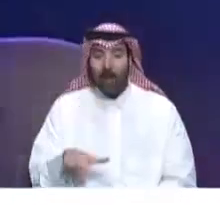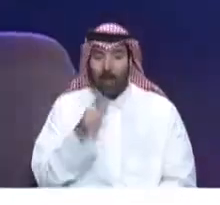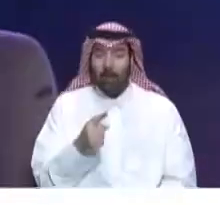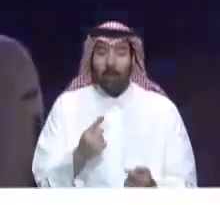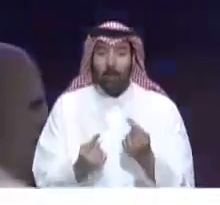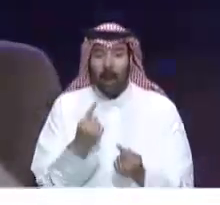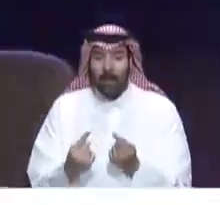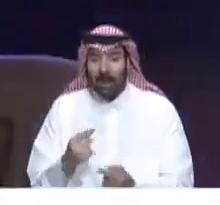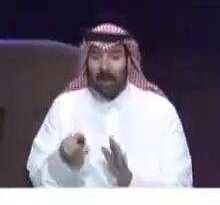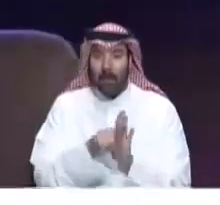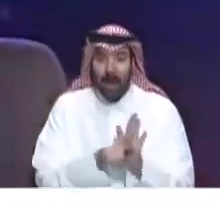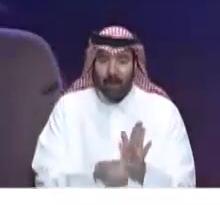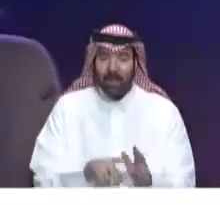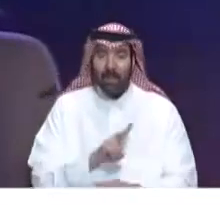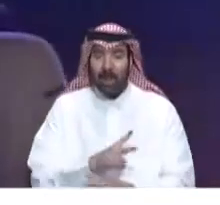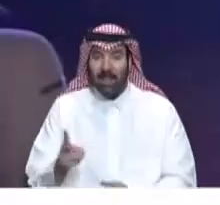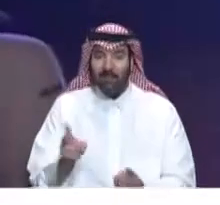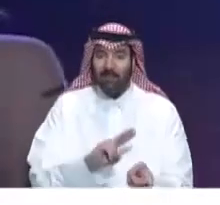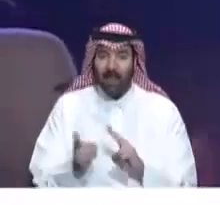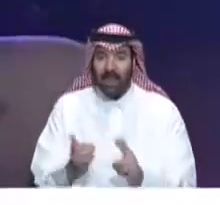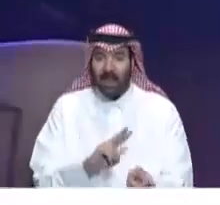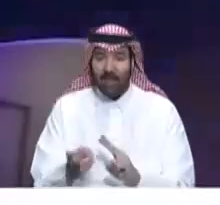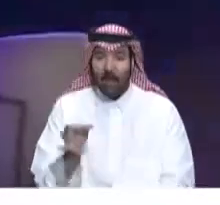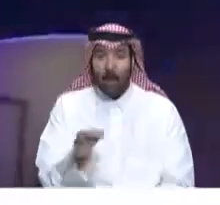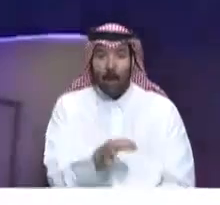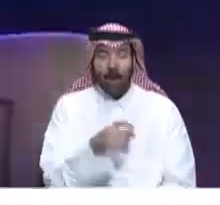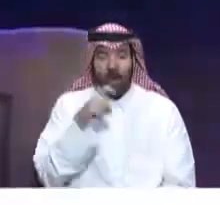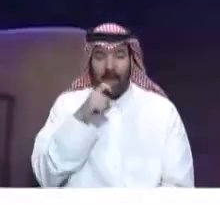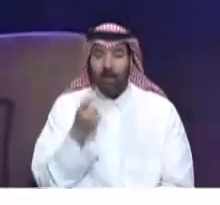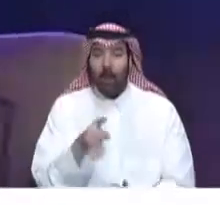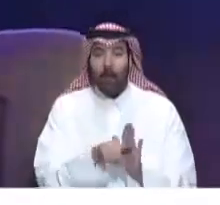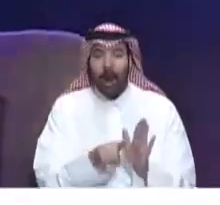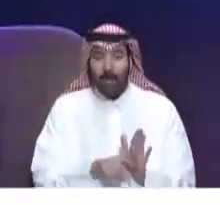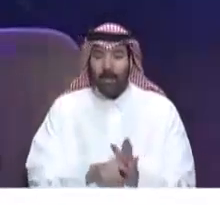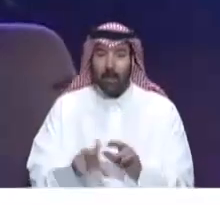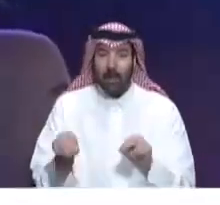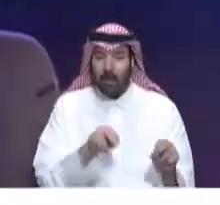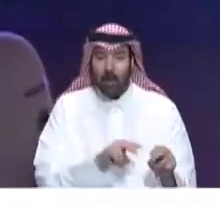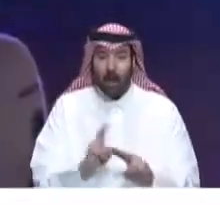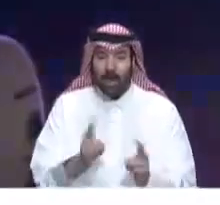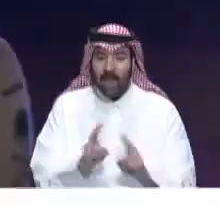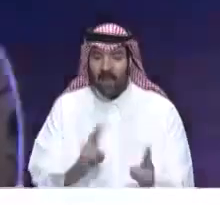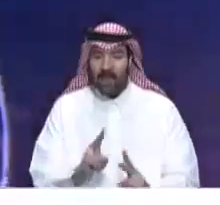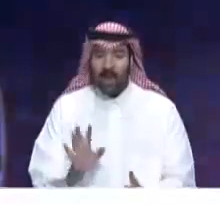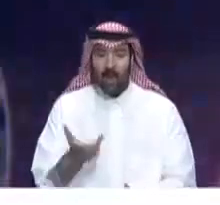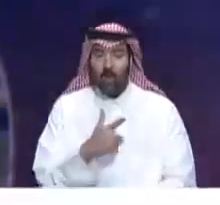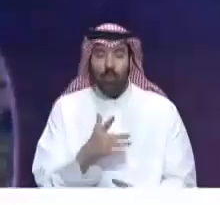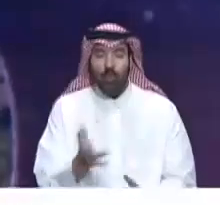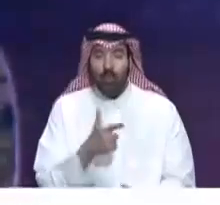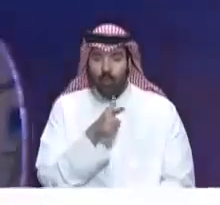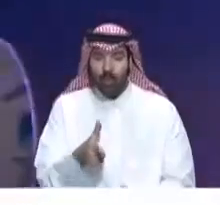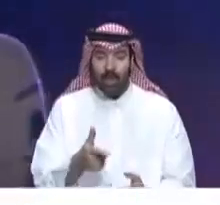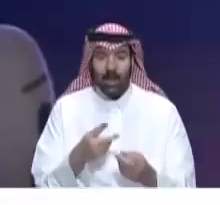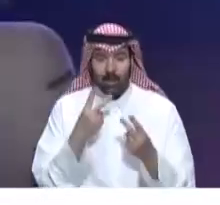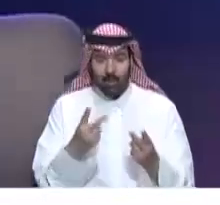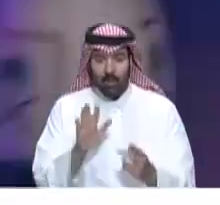فيها العديد من الفعاليات، هل هناك اختلاف يعني بين موقع وموقع آخر في الفعاليات المقدمة والعروض التي تقدم